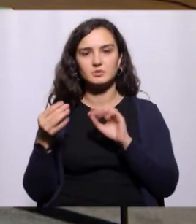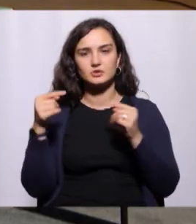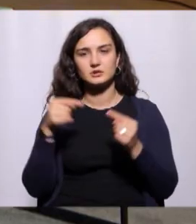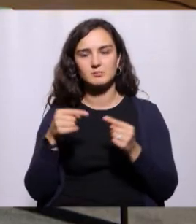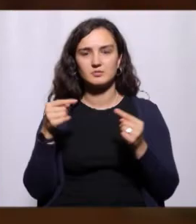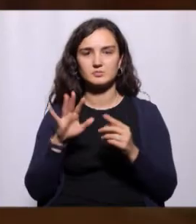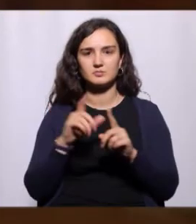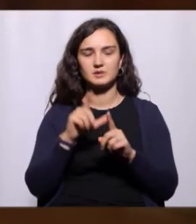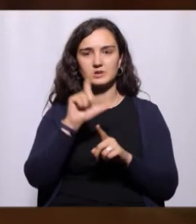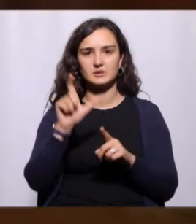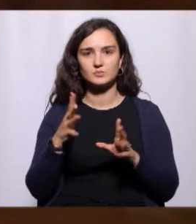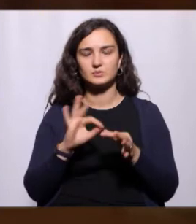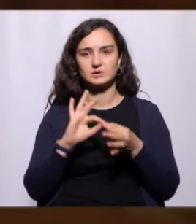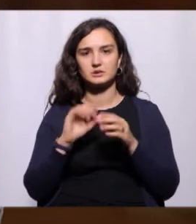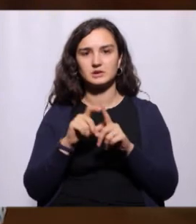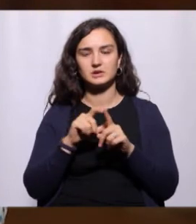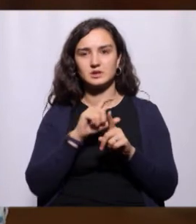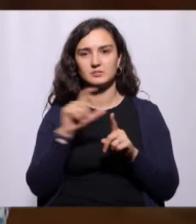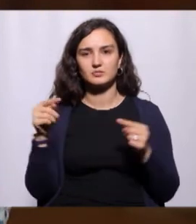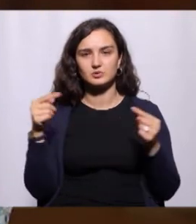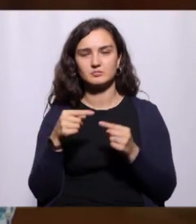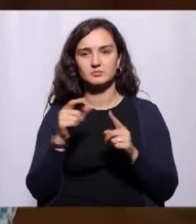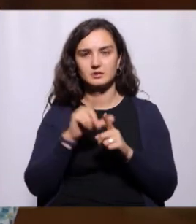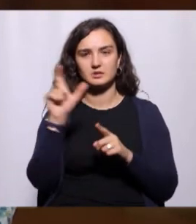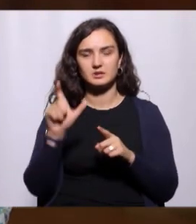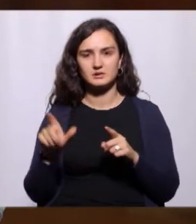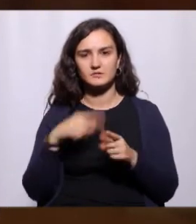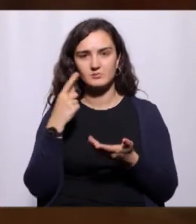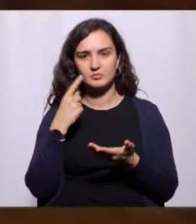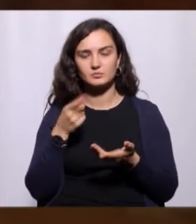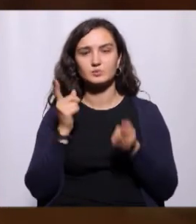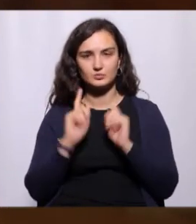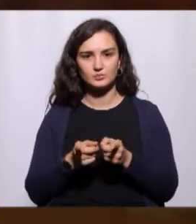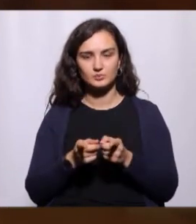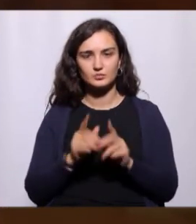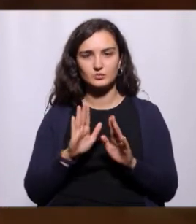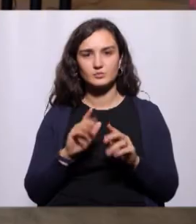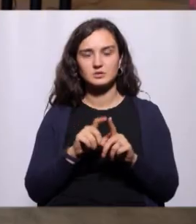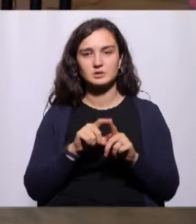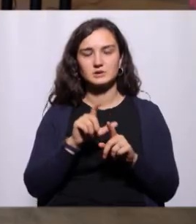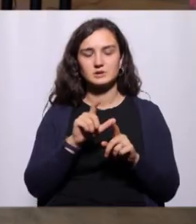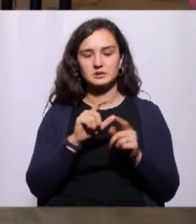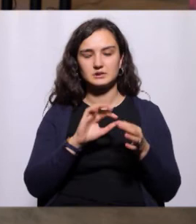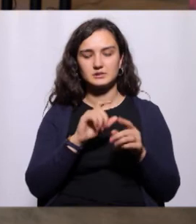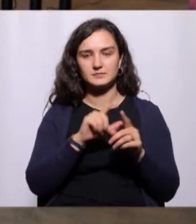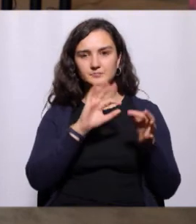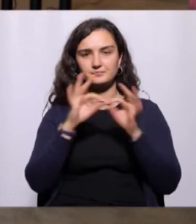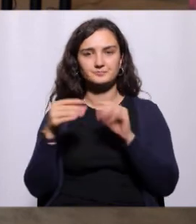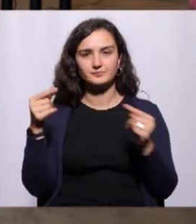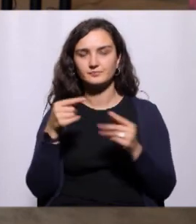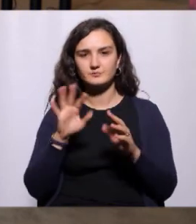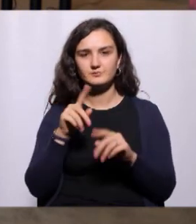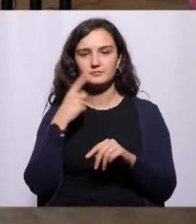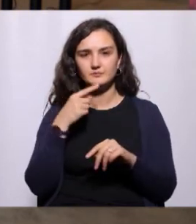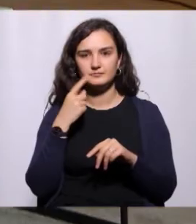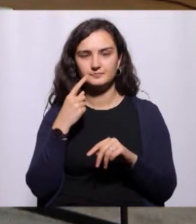შეესაბამება თუ არა ტექსტს. თუ წინადადება შეესაბამება ტექსტს, მაშინ ვამბობთ true, ხოლო თუ წინადადება არ შეესაბამება ტექსტს,